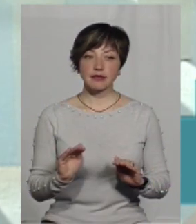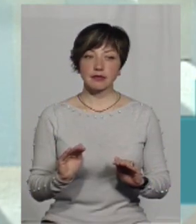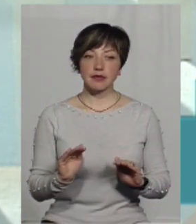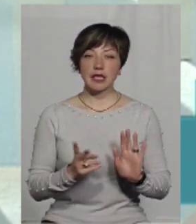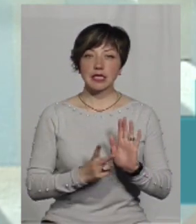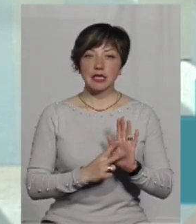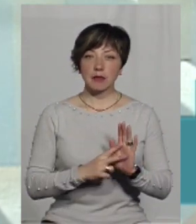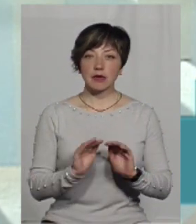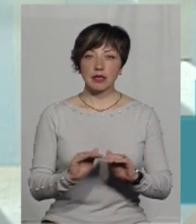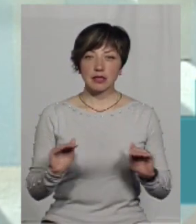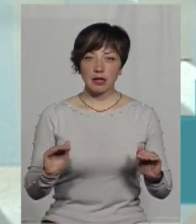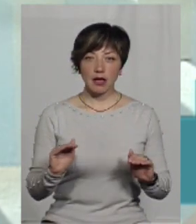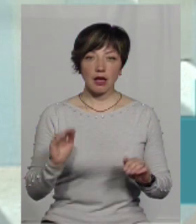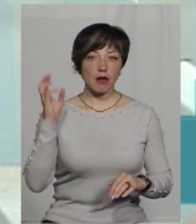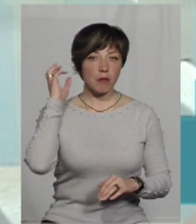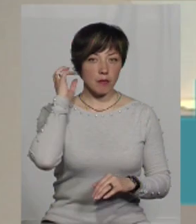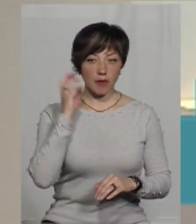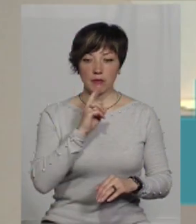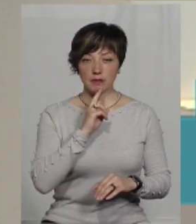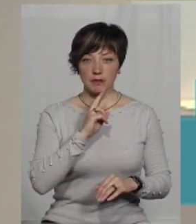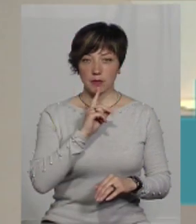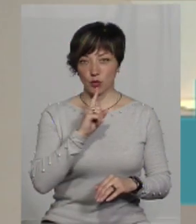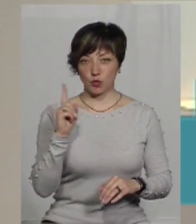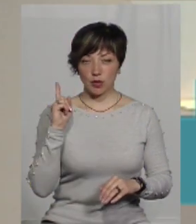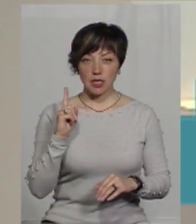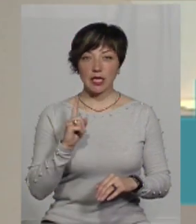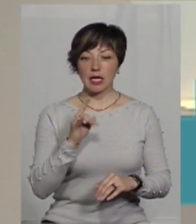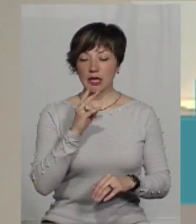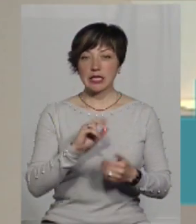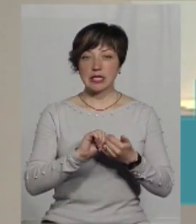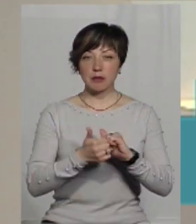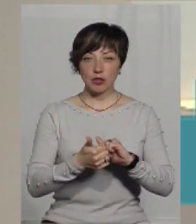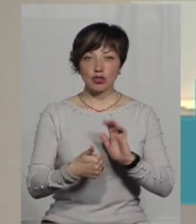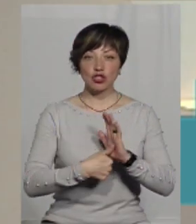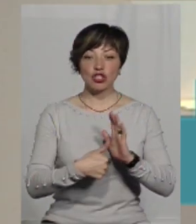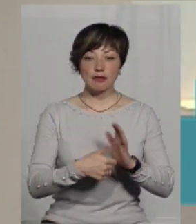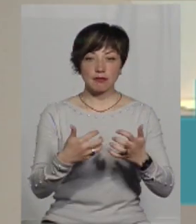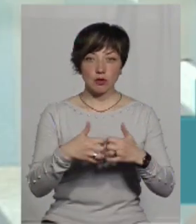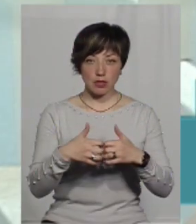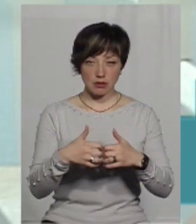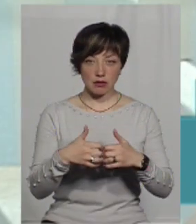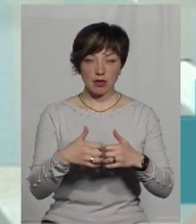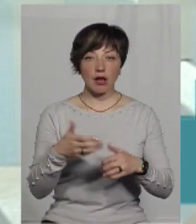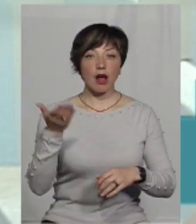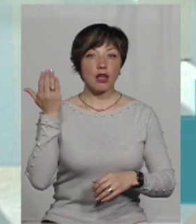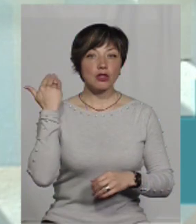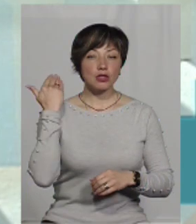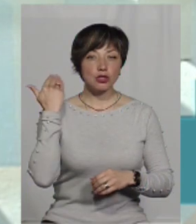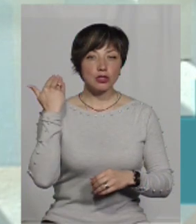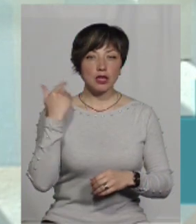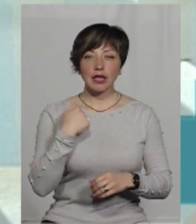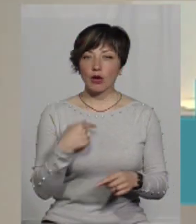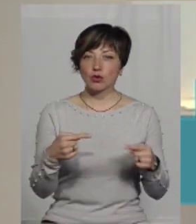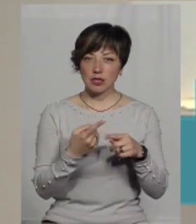а 7 дітей, кохлеарна імплантація. І замінено 6 процесорів. Раніше...